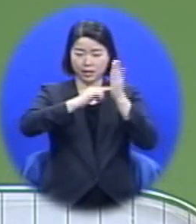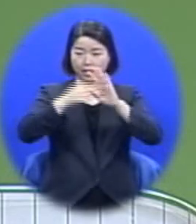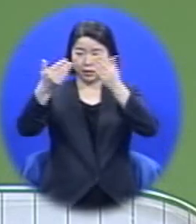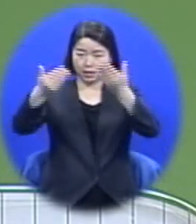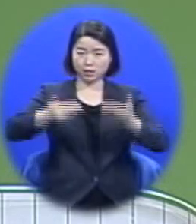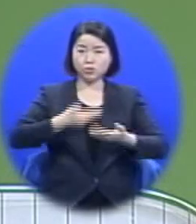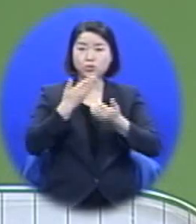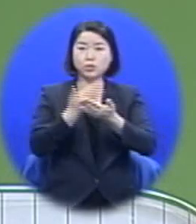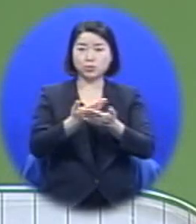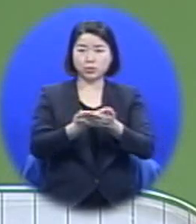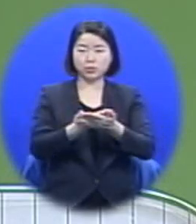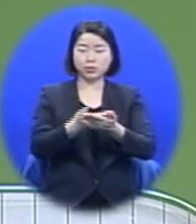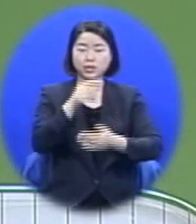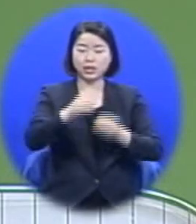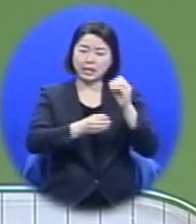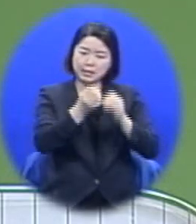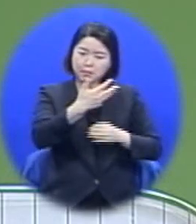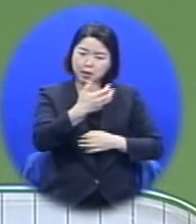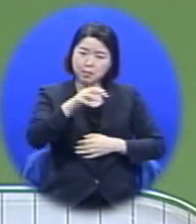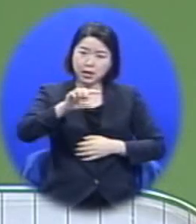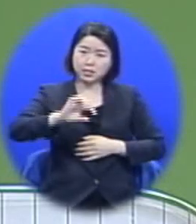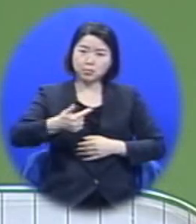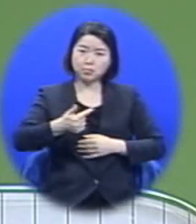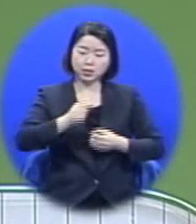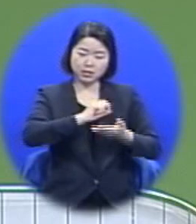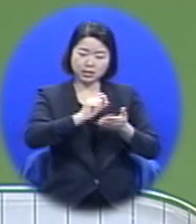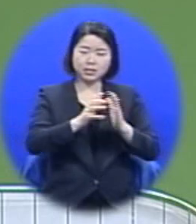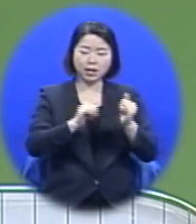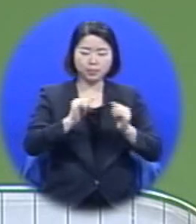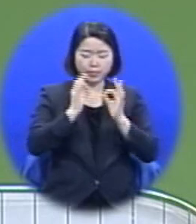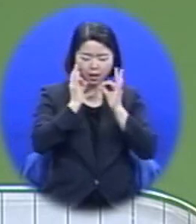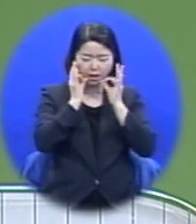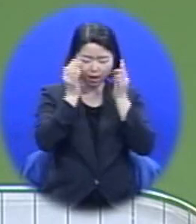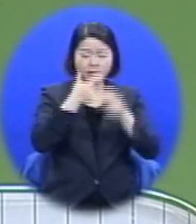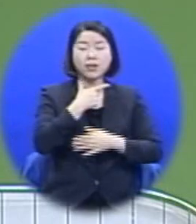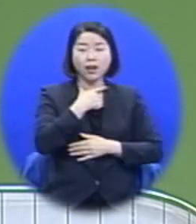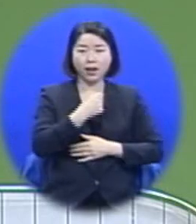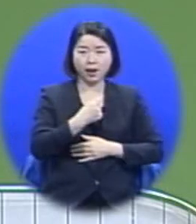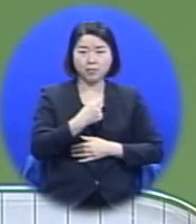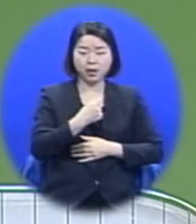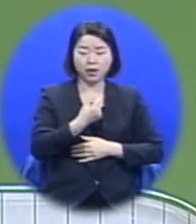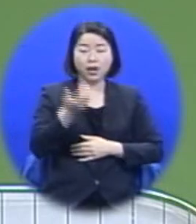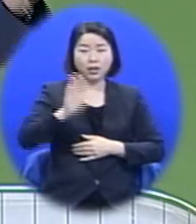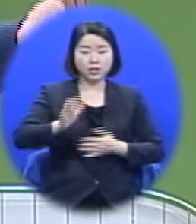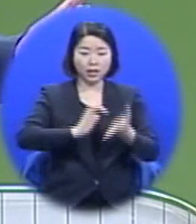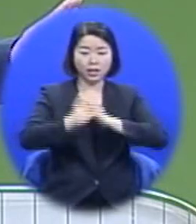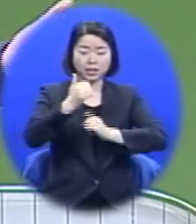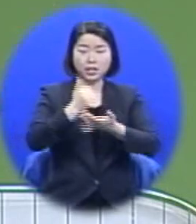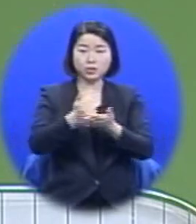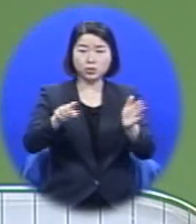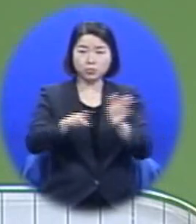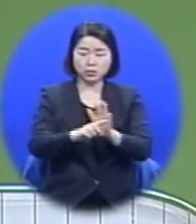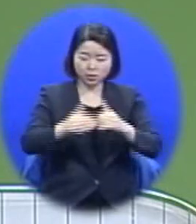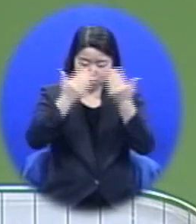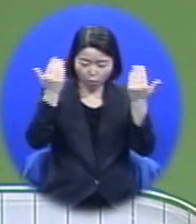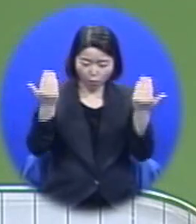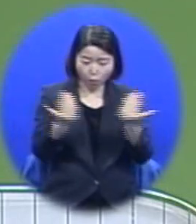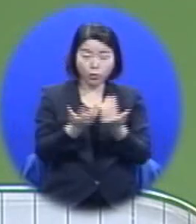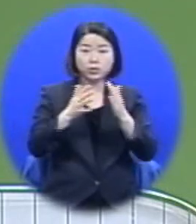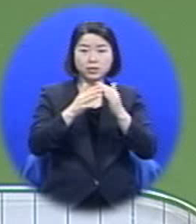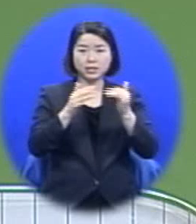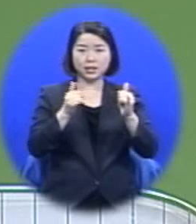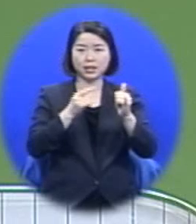이것의 시편 8 스팬 기자의 간 천안 갈망이 얻습니다 그런데 예수를 믿는 모든 사람에게 모든